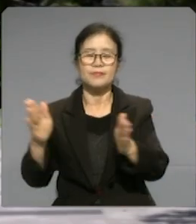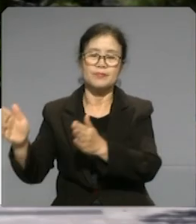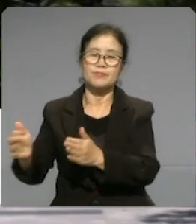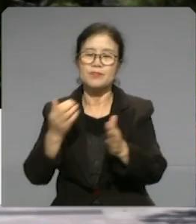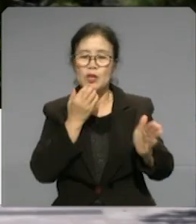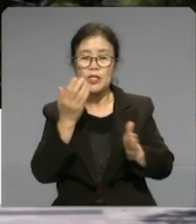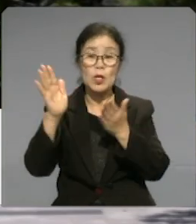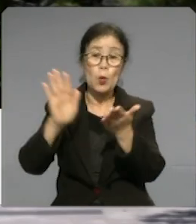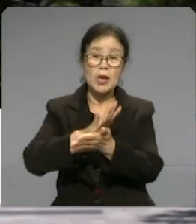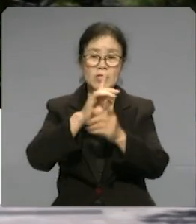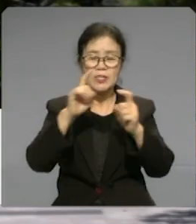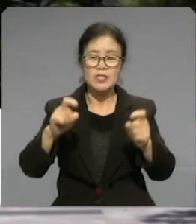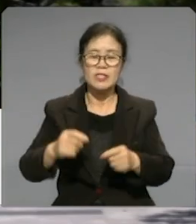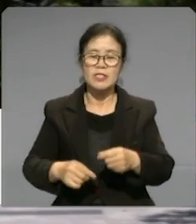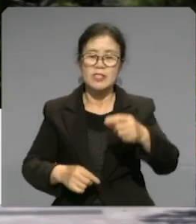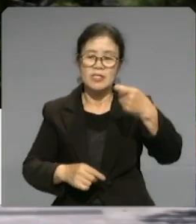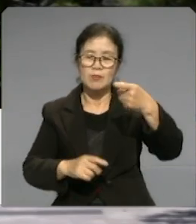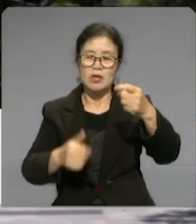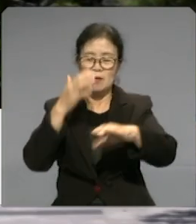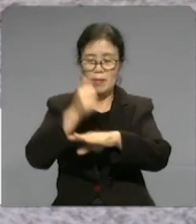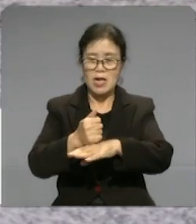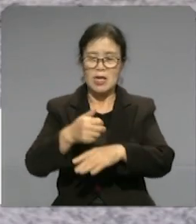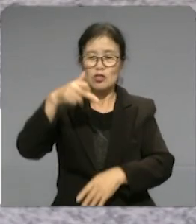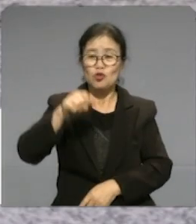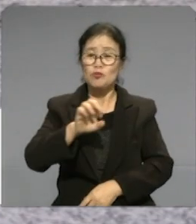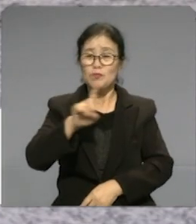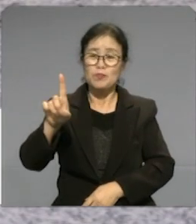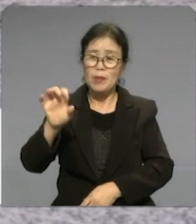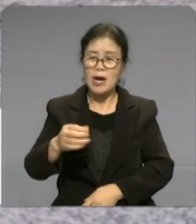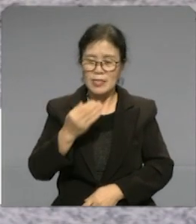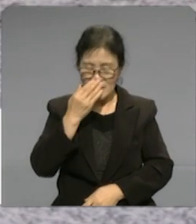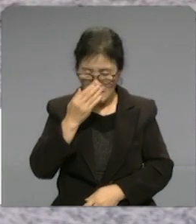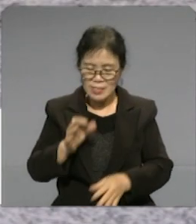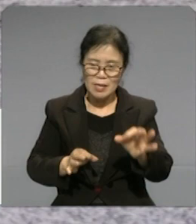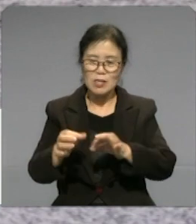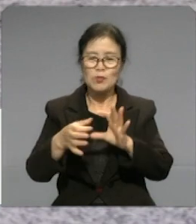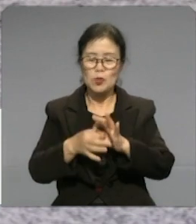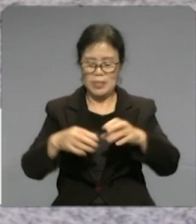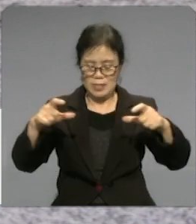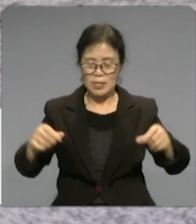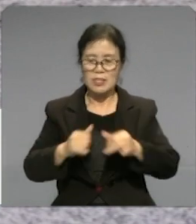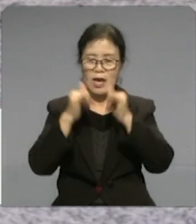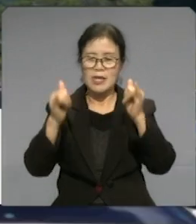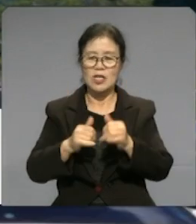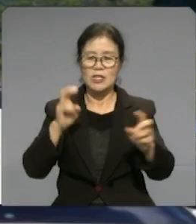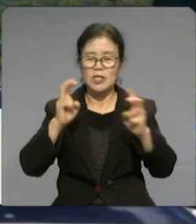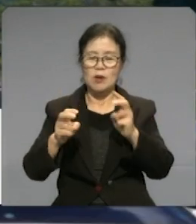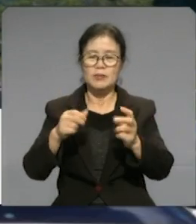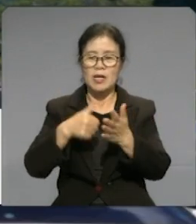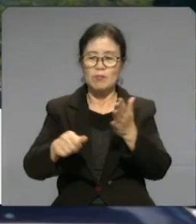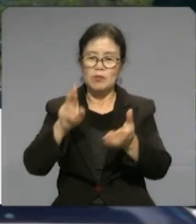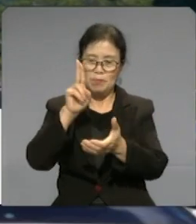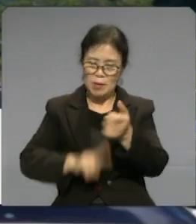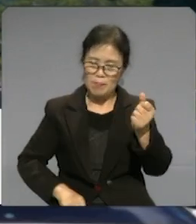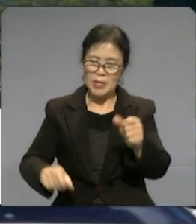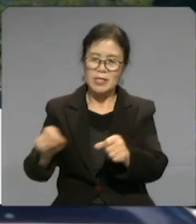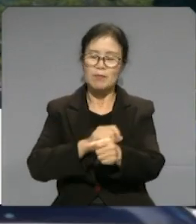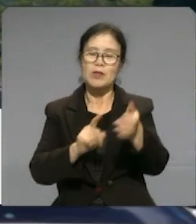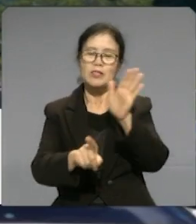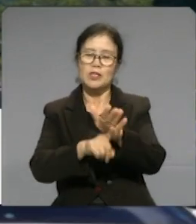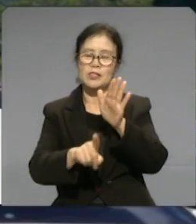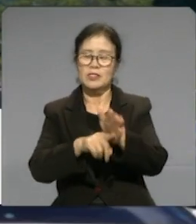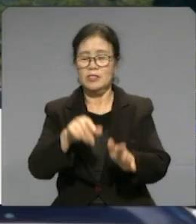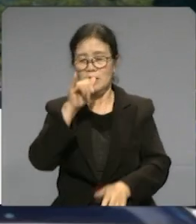경기도 화성시는 다음 달 말까지 쿠팡 착한 상점을 통해 지역 내 사회적 기업 상품을 판매하는 특별전을 한다고